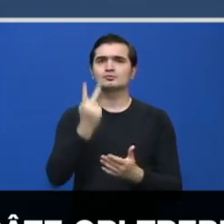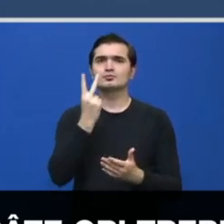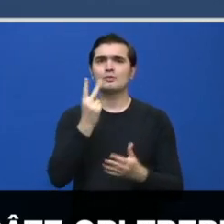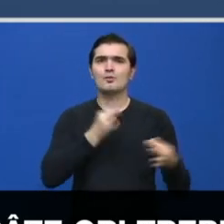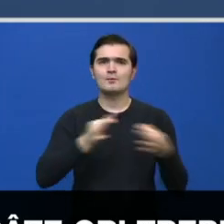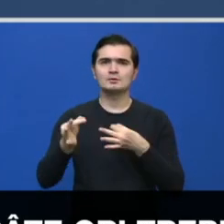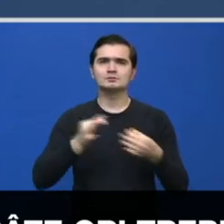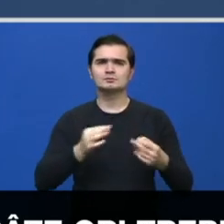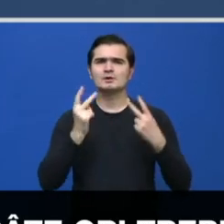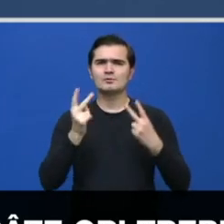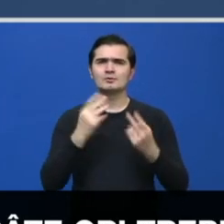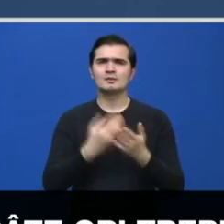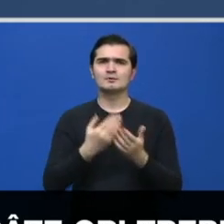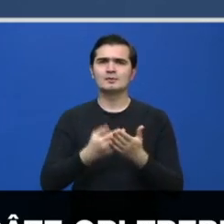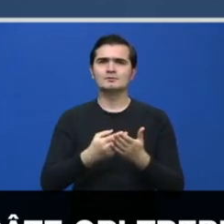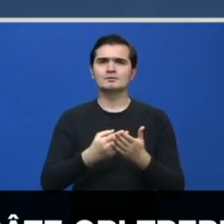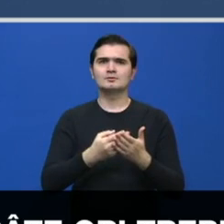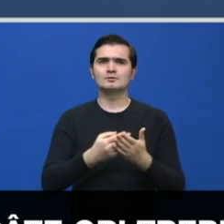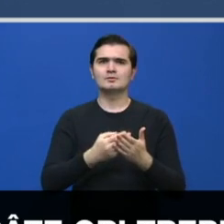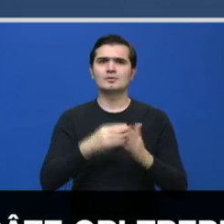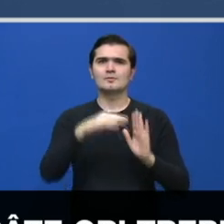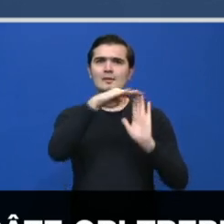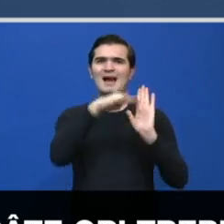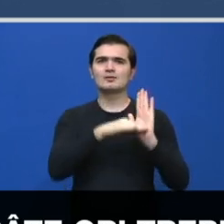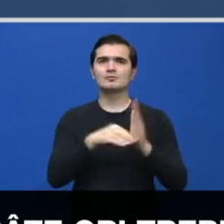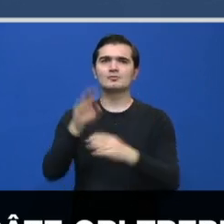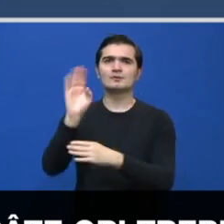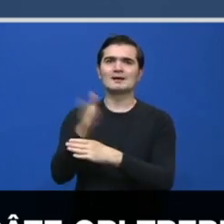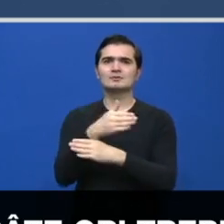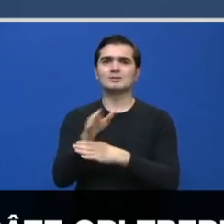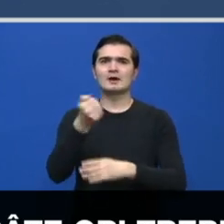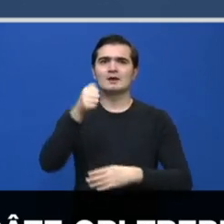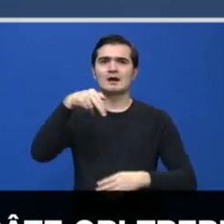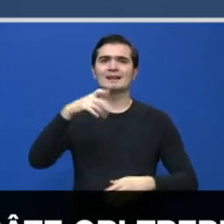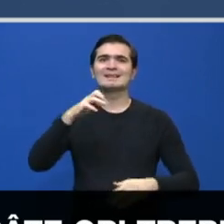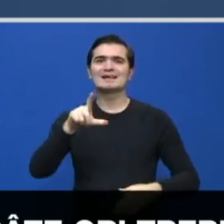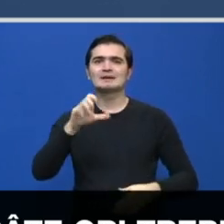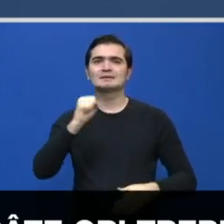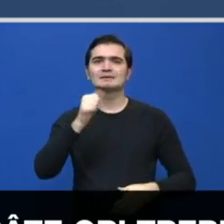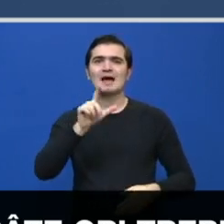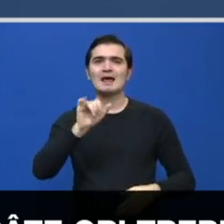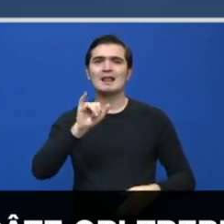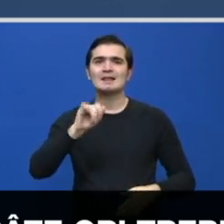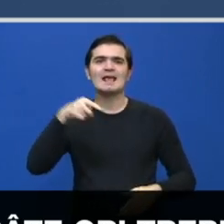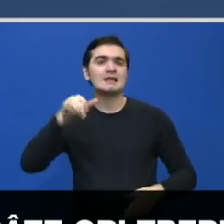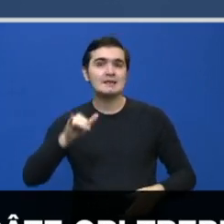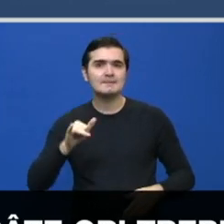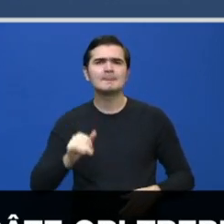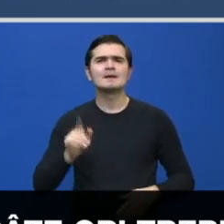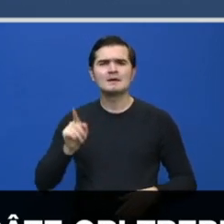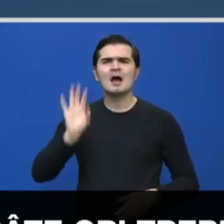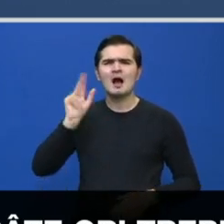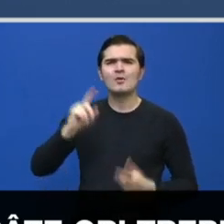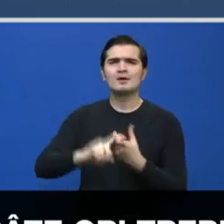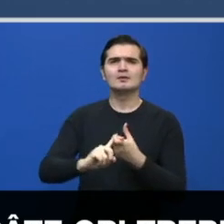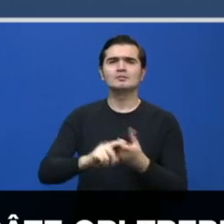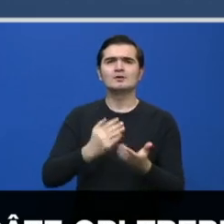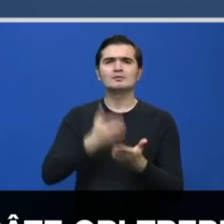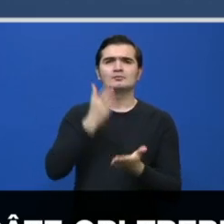muncii referitor la un pachet de măsuri pe care guvernul urmează să îl implementeze,